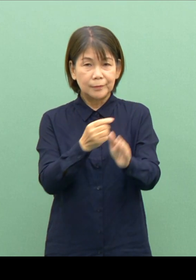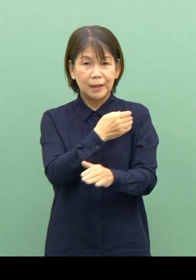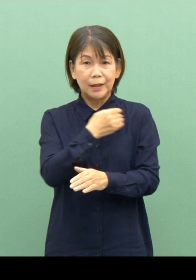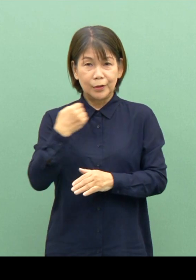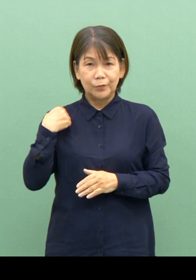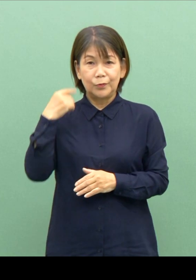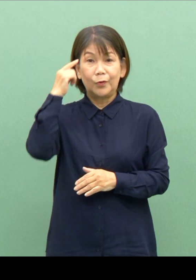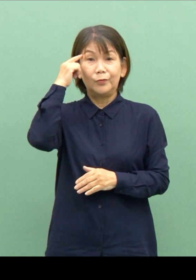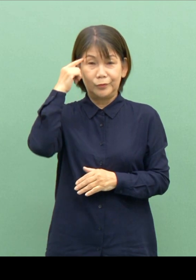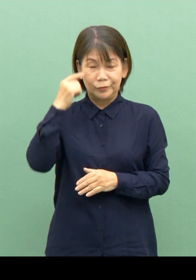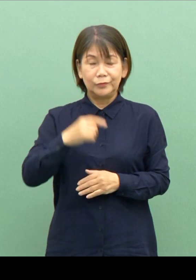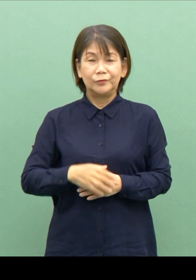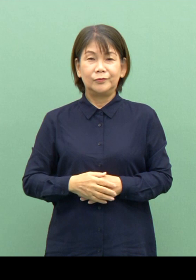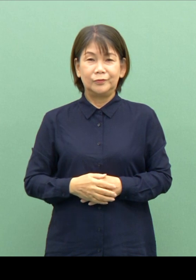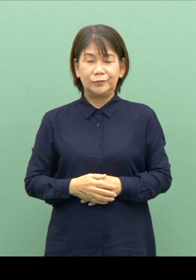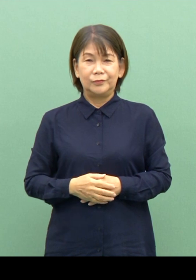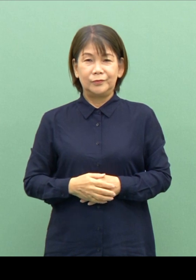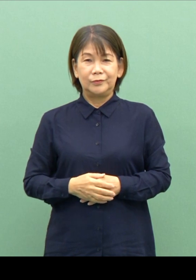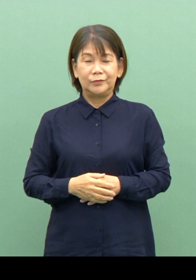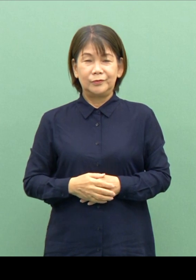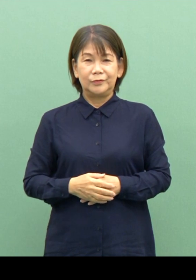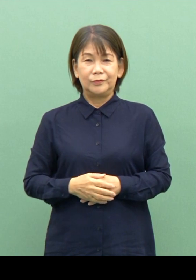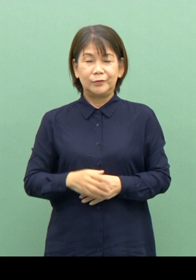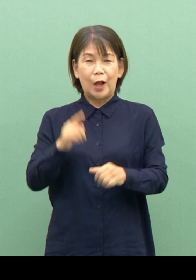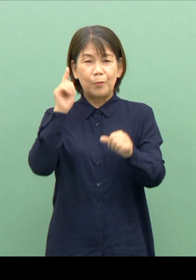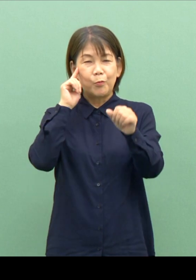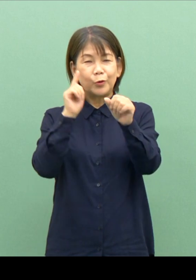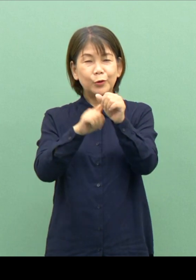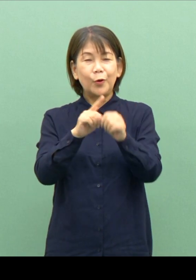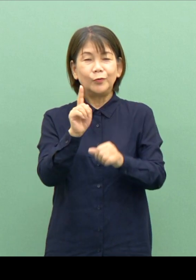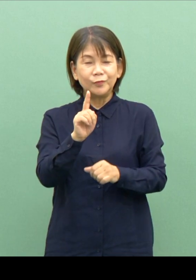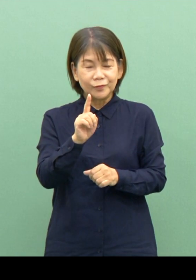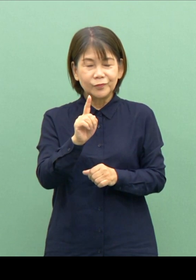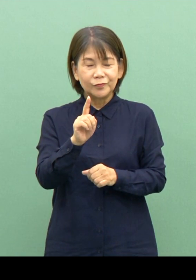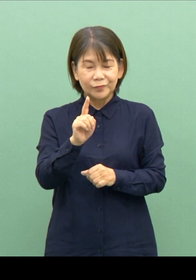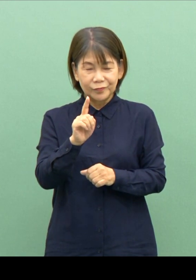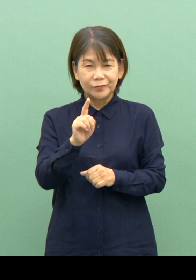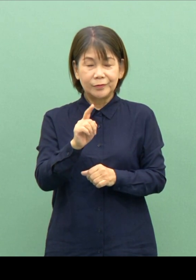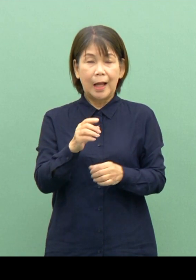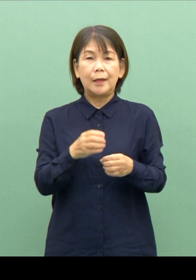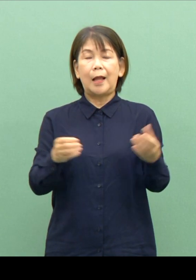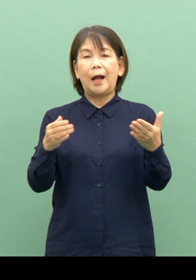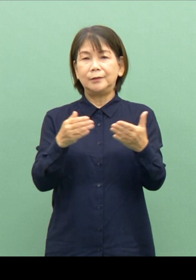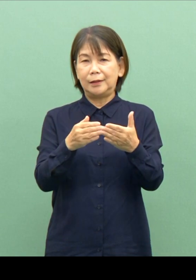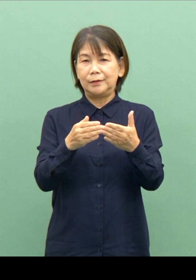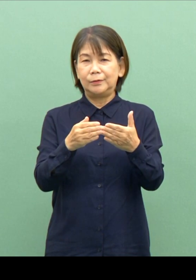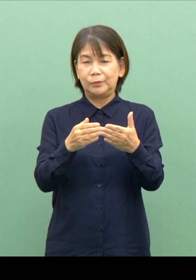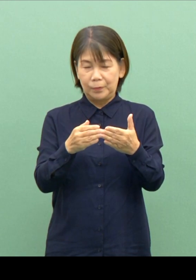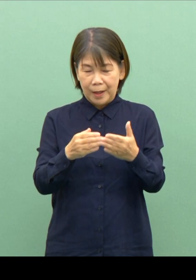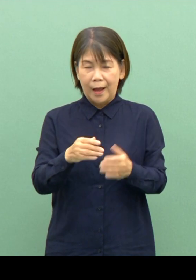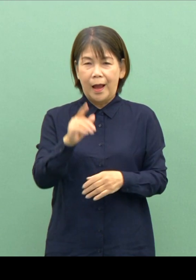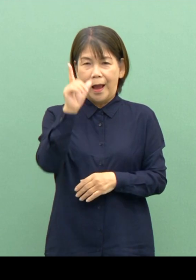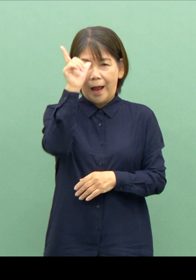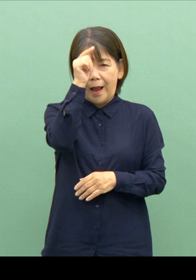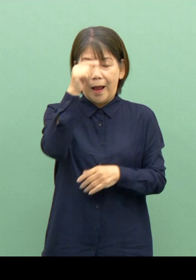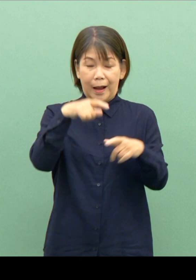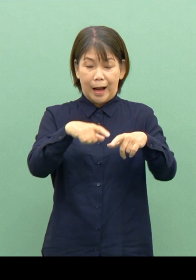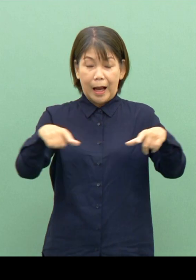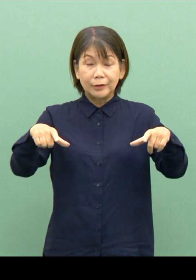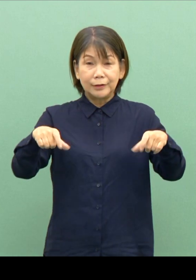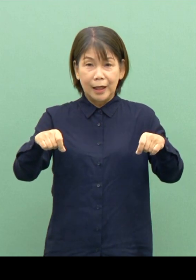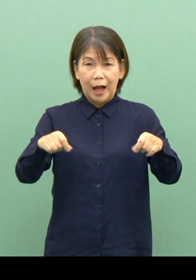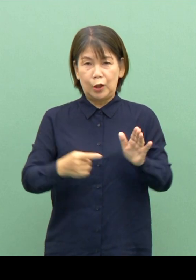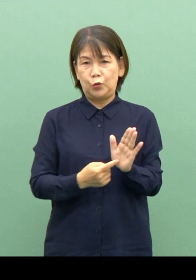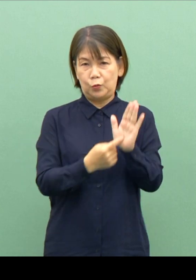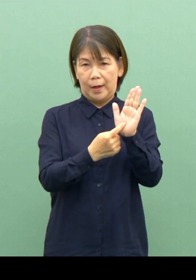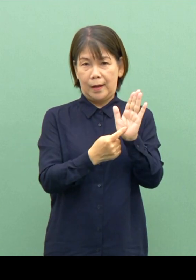かなと思っております。今後の目標としましては、長崎といえばカステラが非常に有名なんですけども、